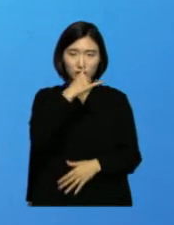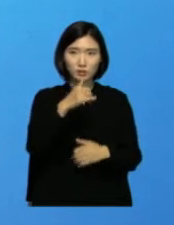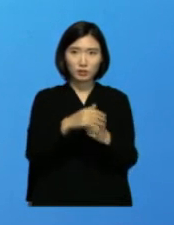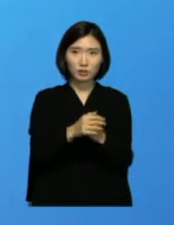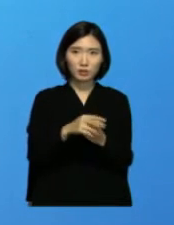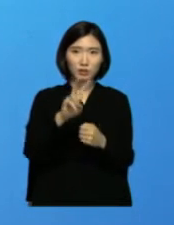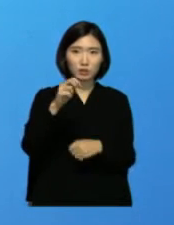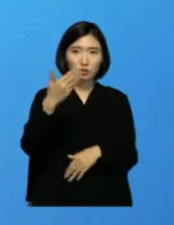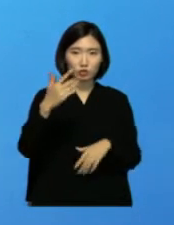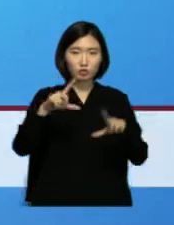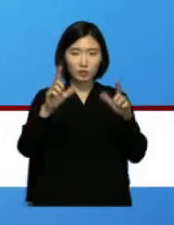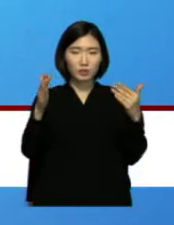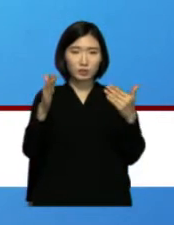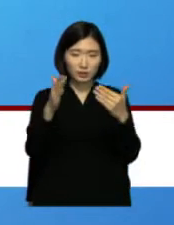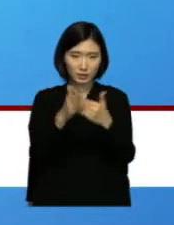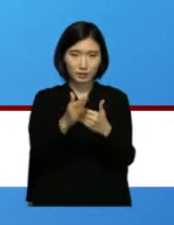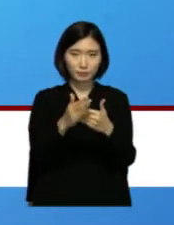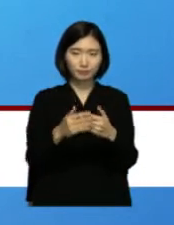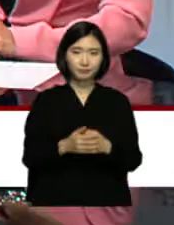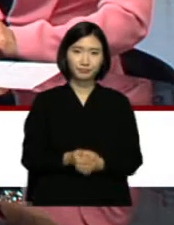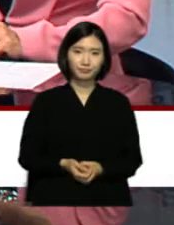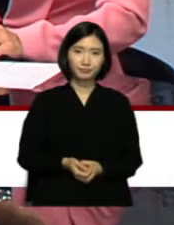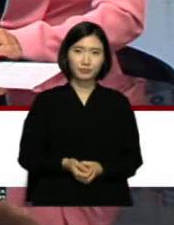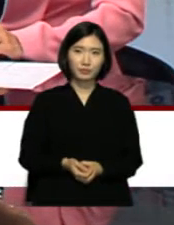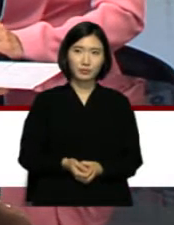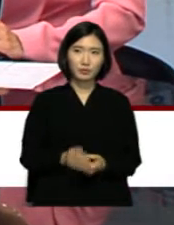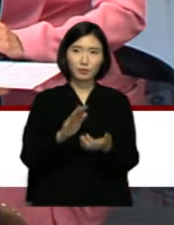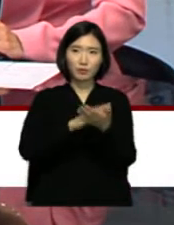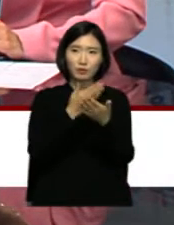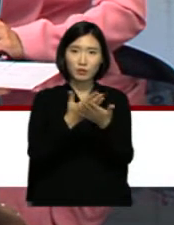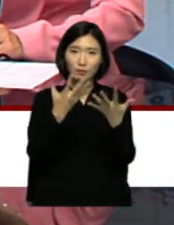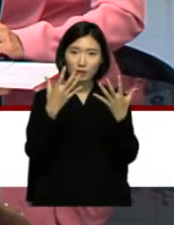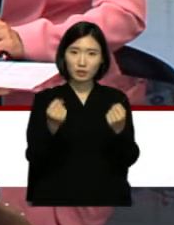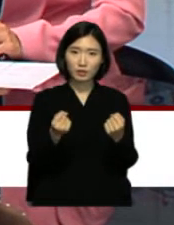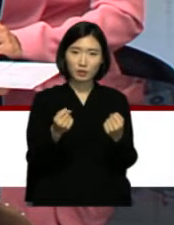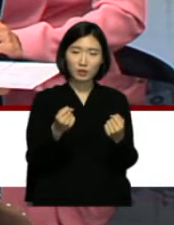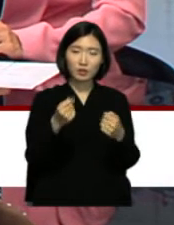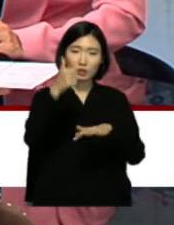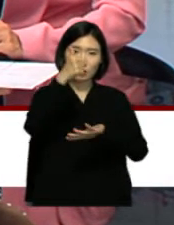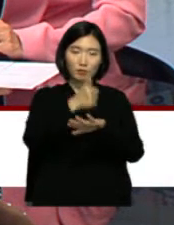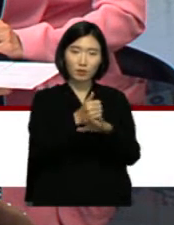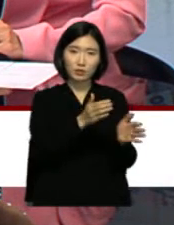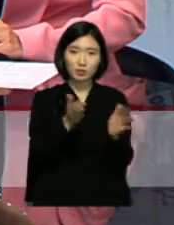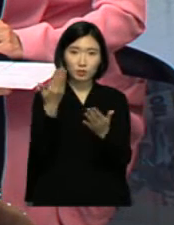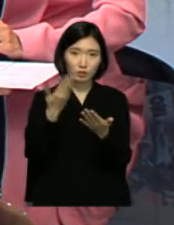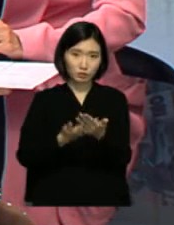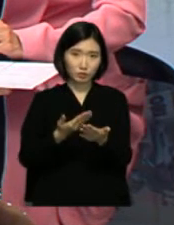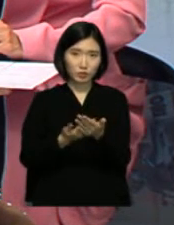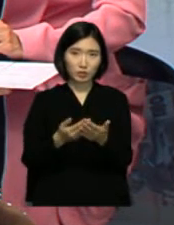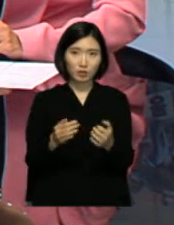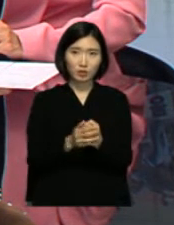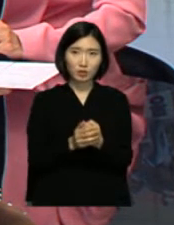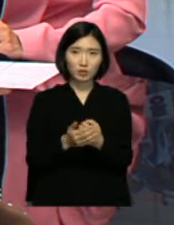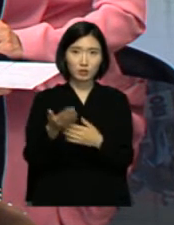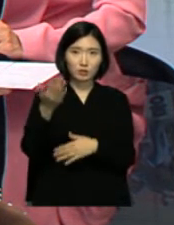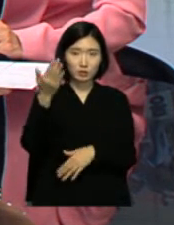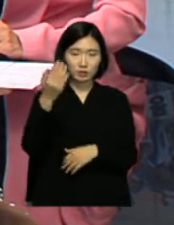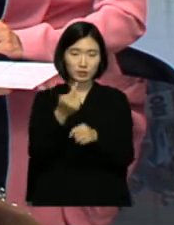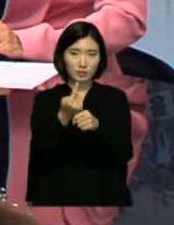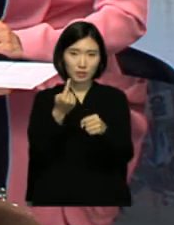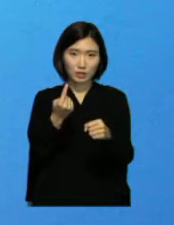29일을 마지막으로 모두 마무리 됐습니다 이 변도 많았다고 하던데 예선 결과 정리해 주시죠 네 우선 지난 대회